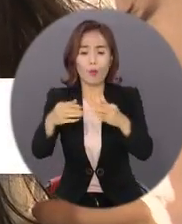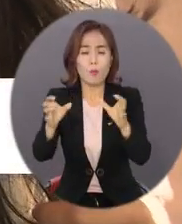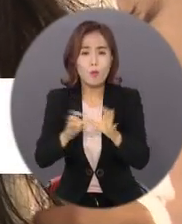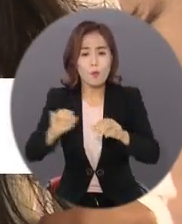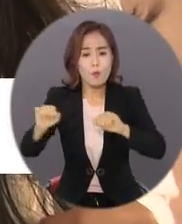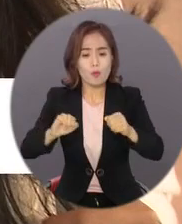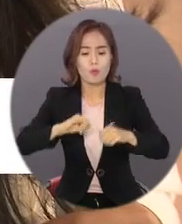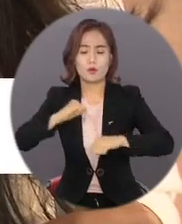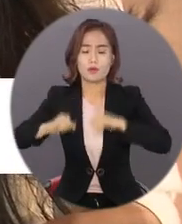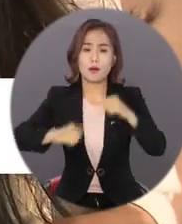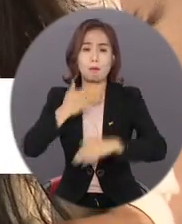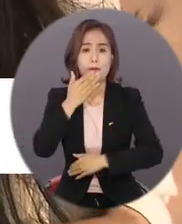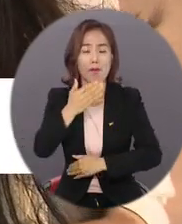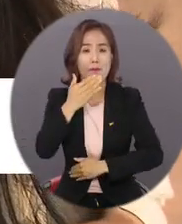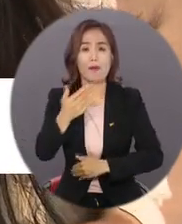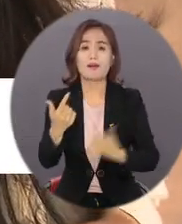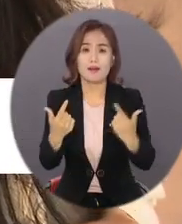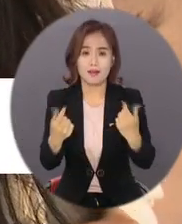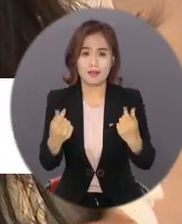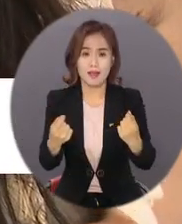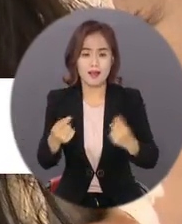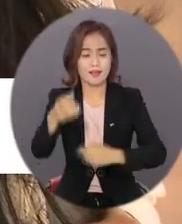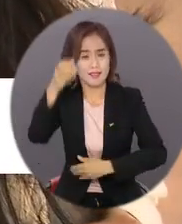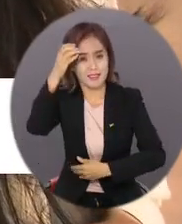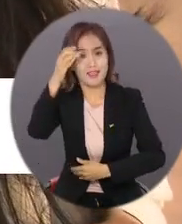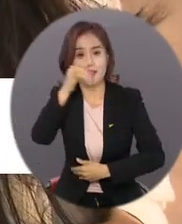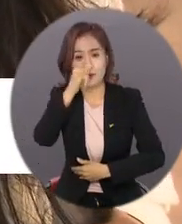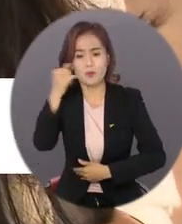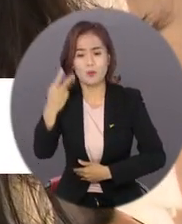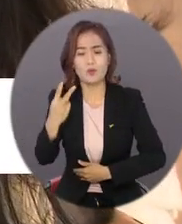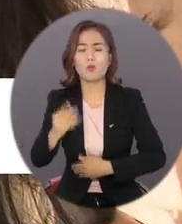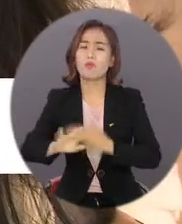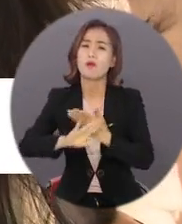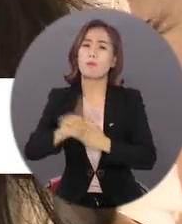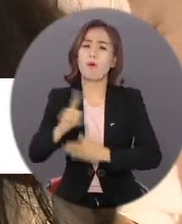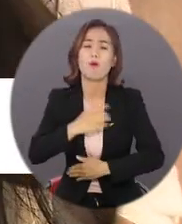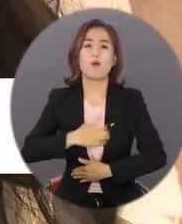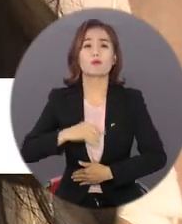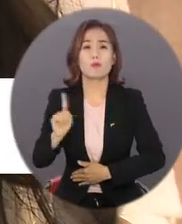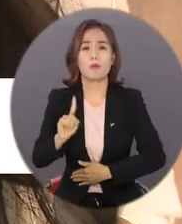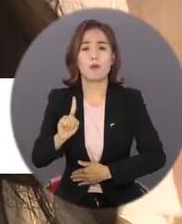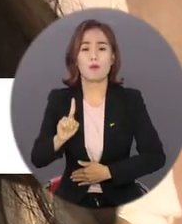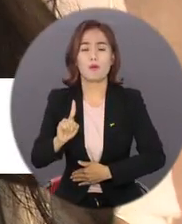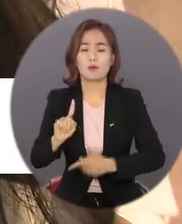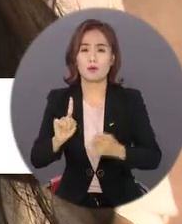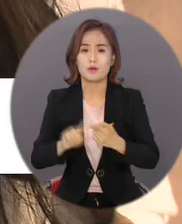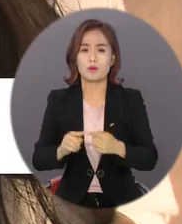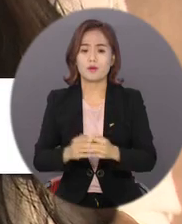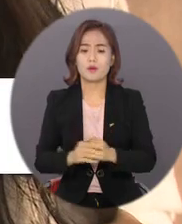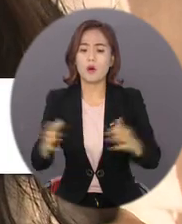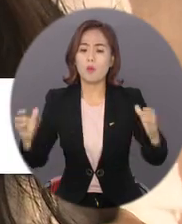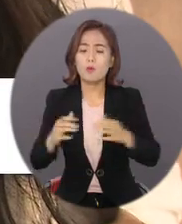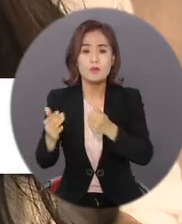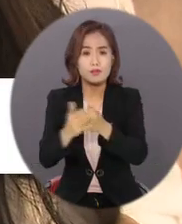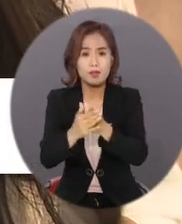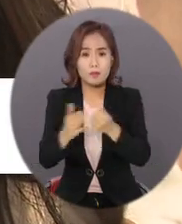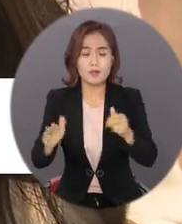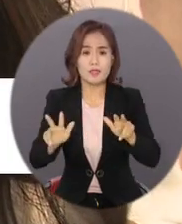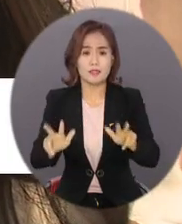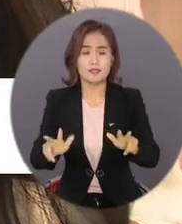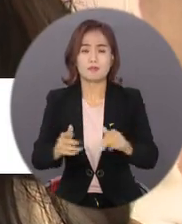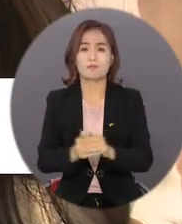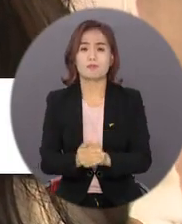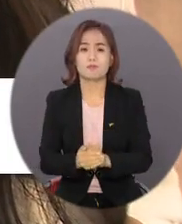더 자유롭게 할 수 있을 것 같다는 기대가 있고, 또 반면에 걱정되는 점은 그런 모임들로 인해서